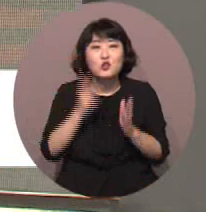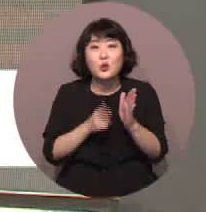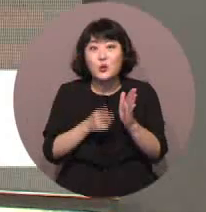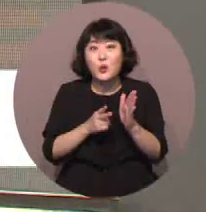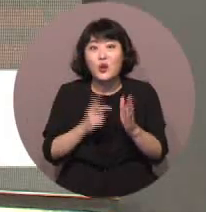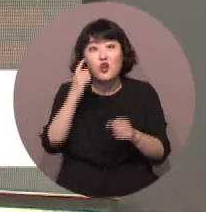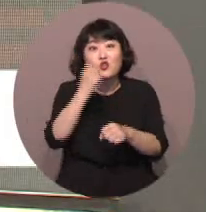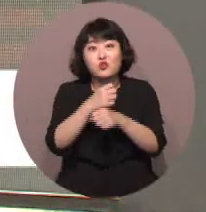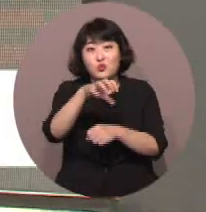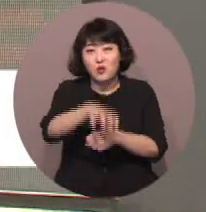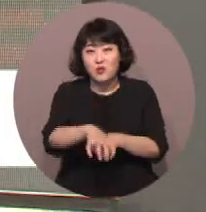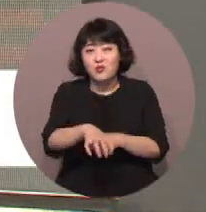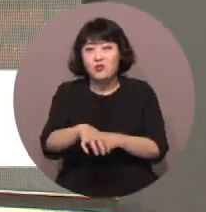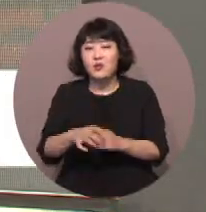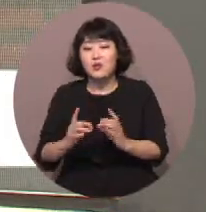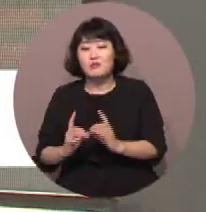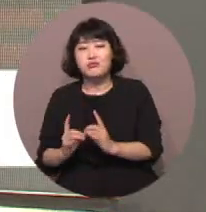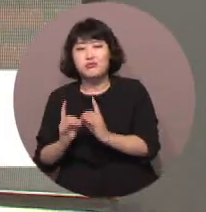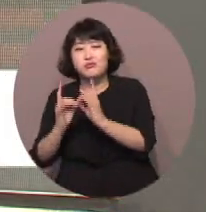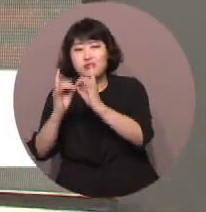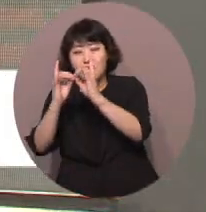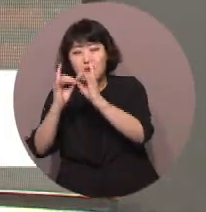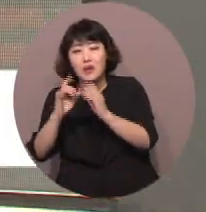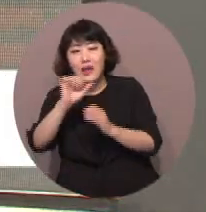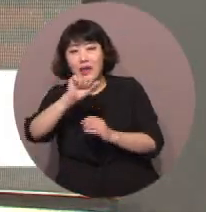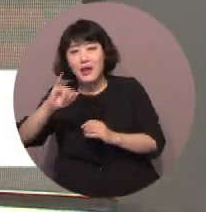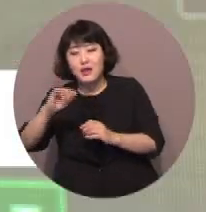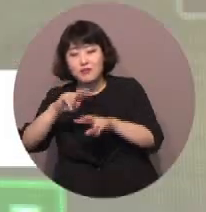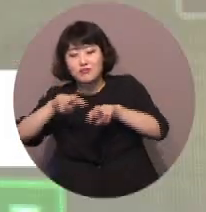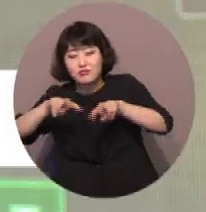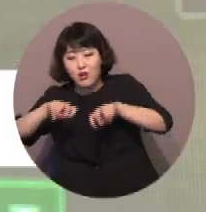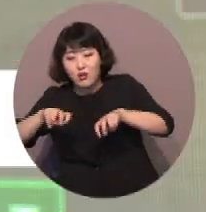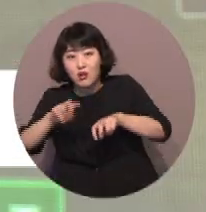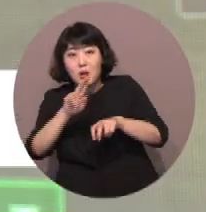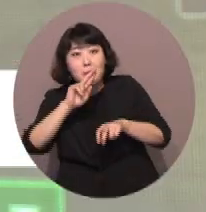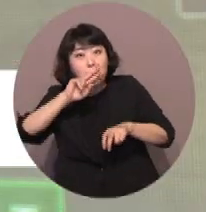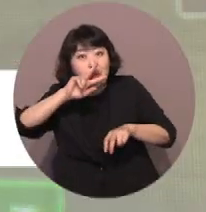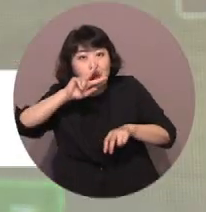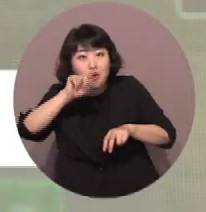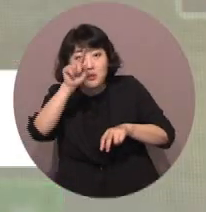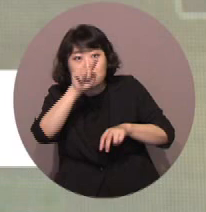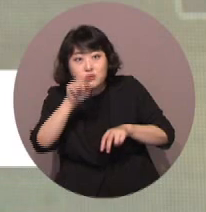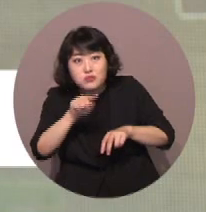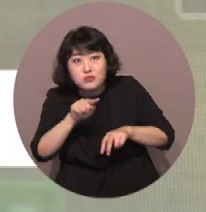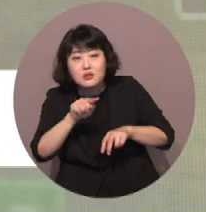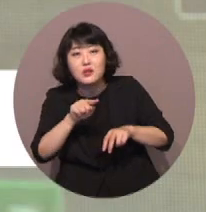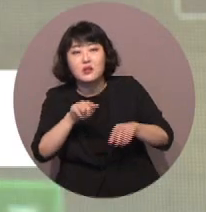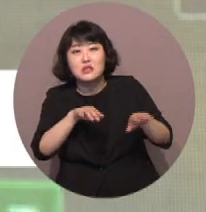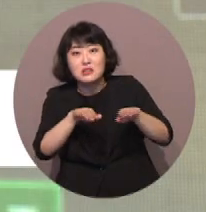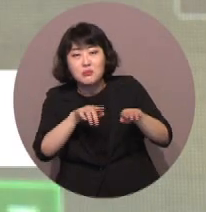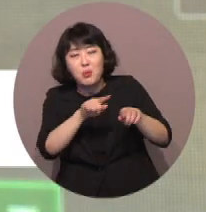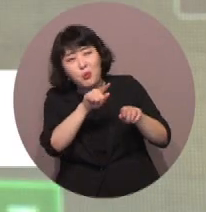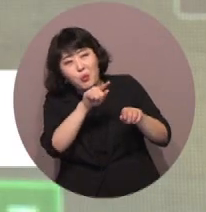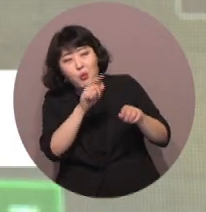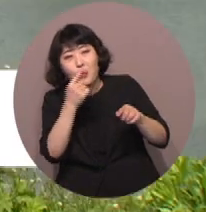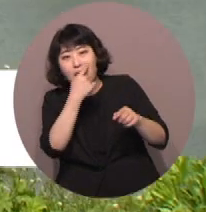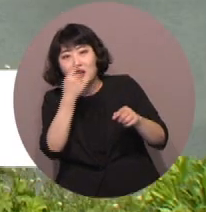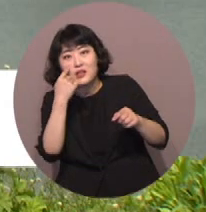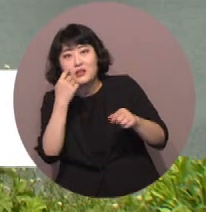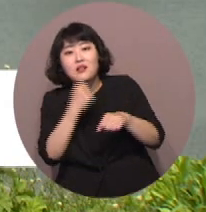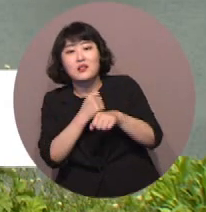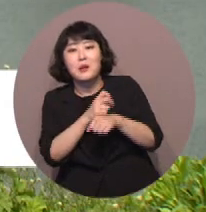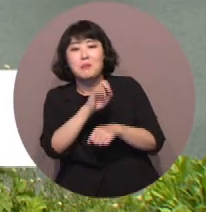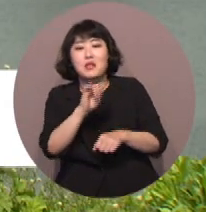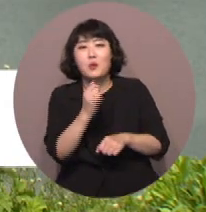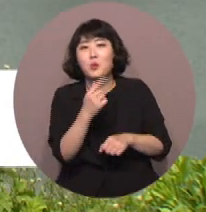들어온 을 띄워 촬영한 데에 인공지능으로 분석해 균열 등 손상을 자동 감지 하는 기술을 개발해 미호 청 교에서